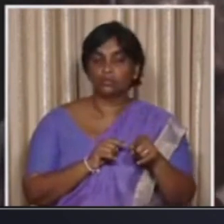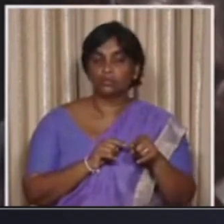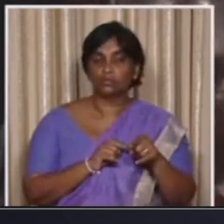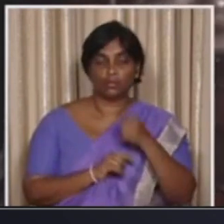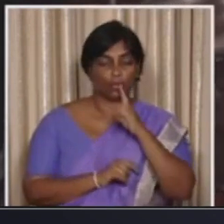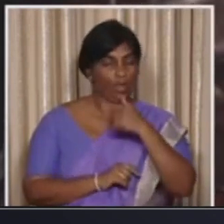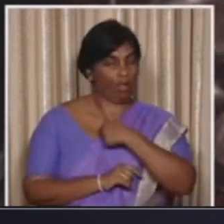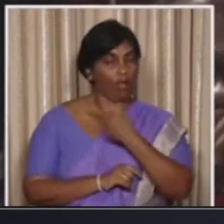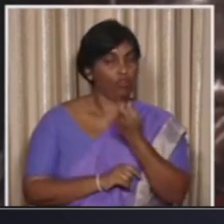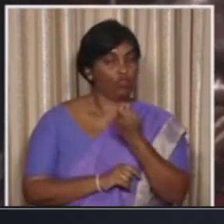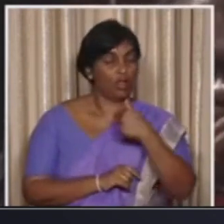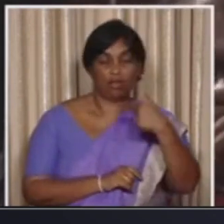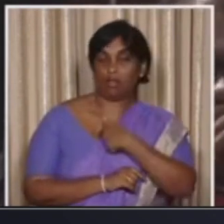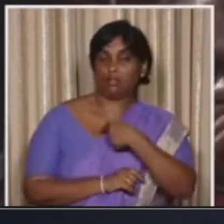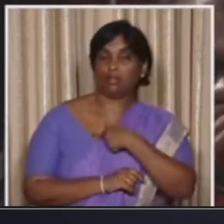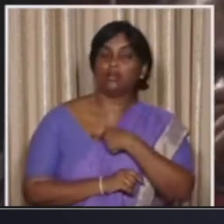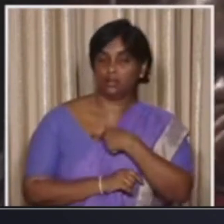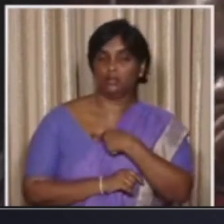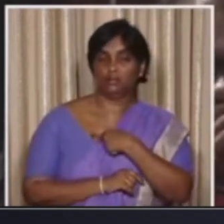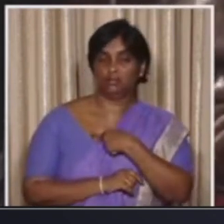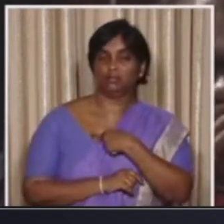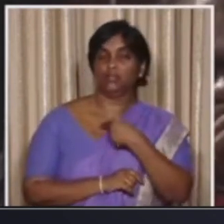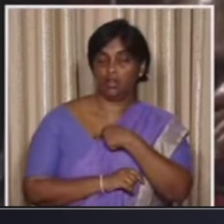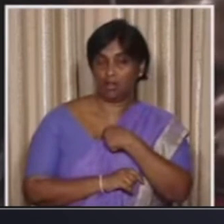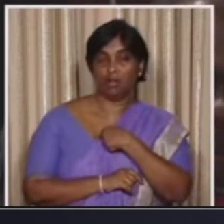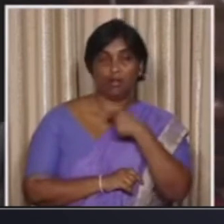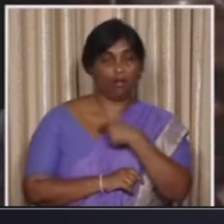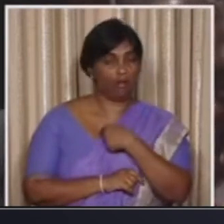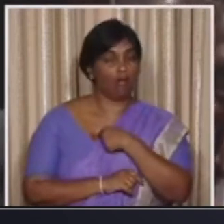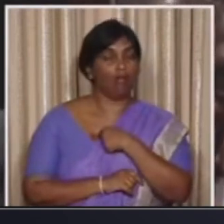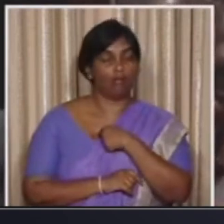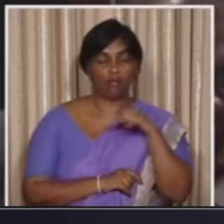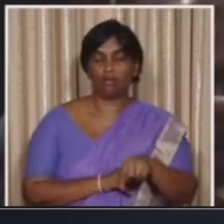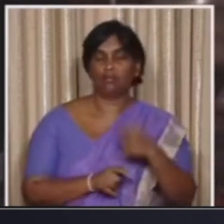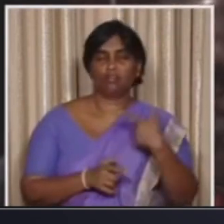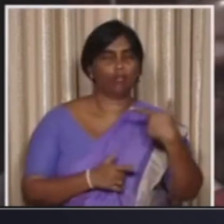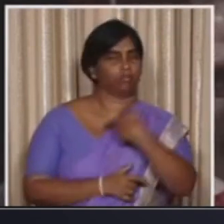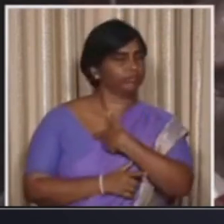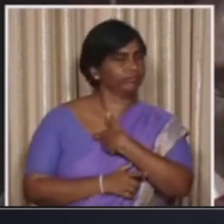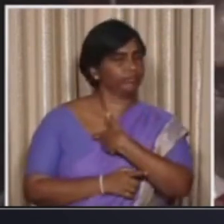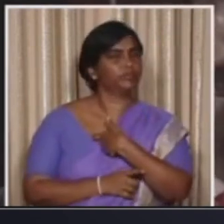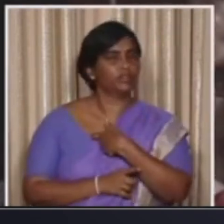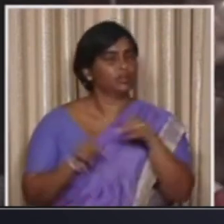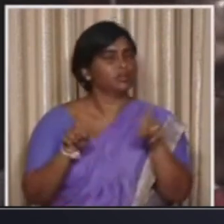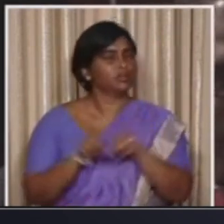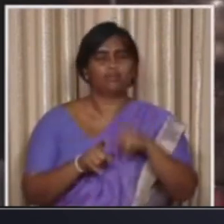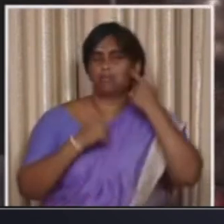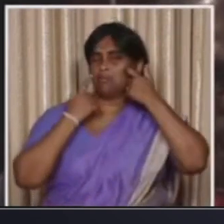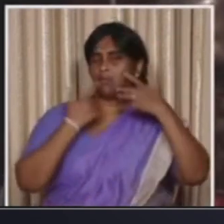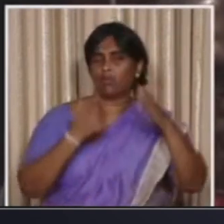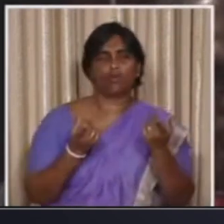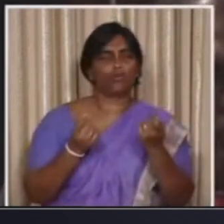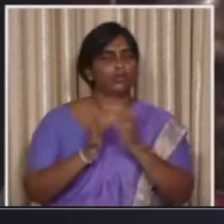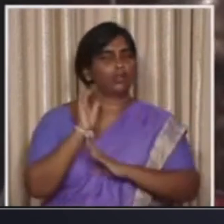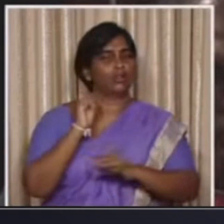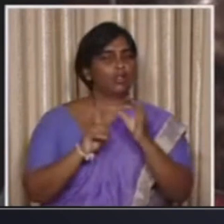of the economy. Mega nama heart tegak, me heart tegak ada, ready ready lah tiada nama, wajib wajak dah, mudah lah